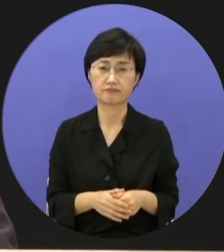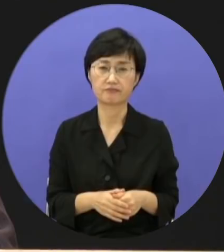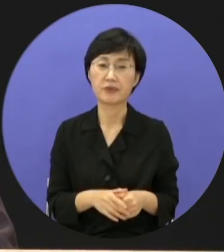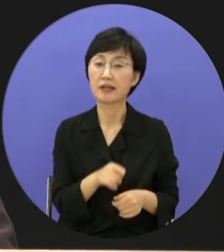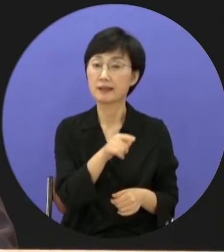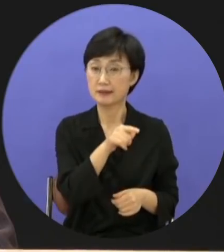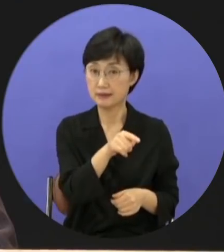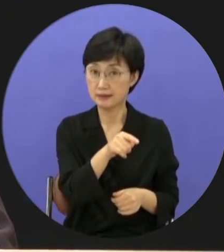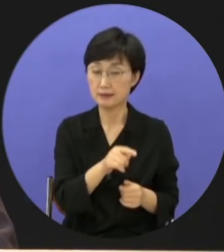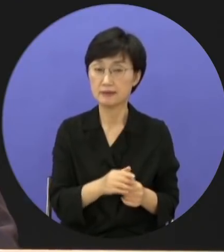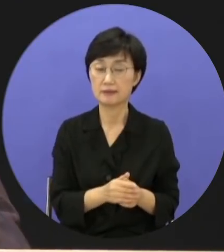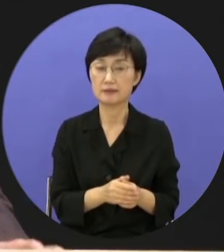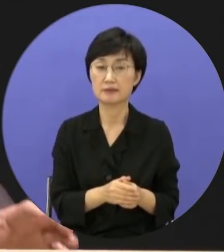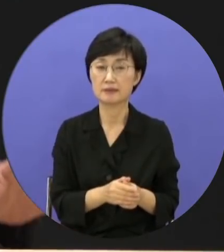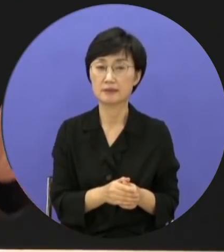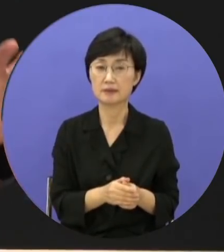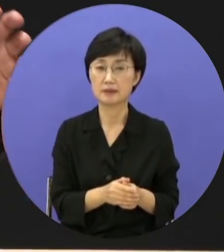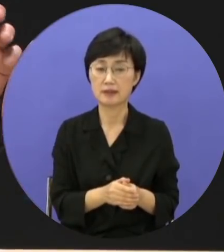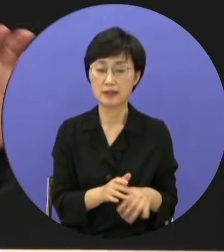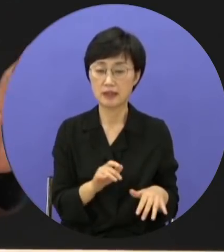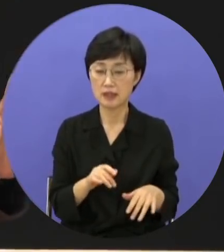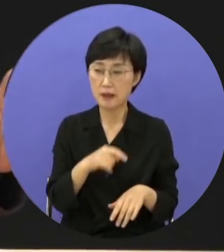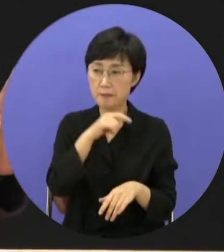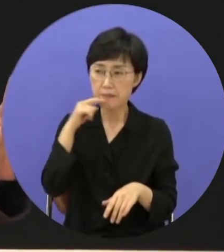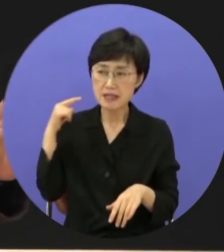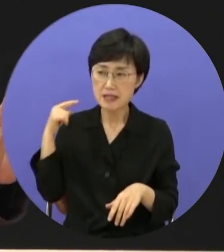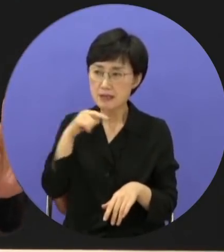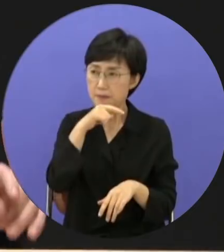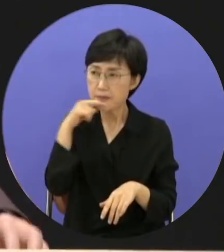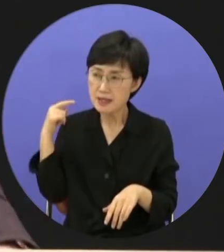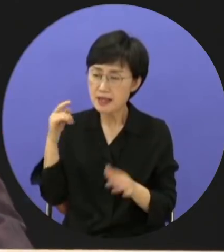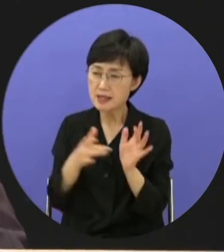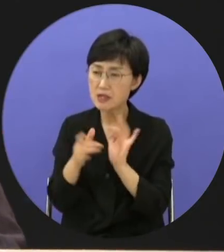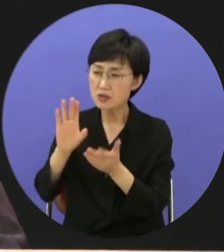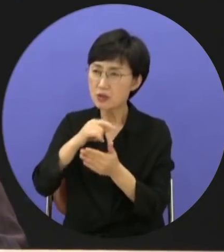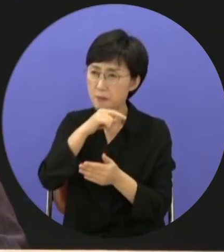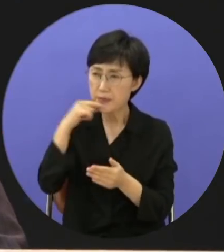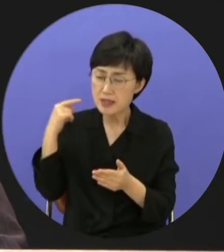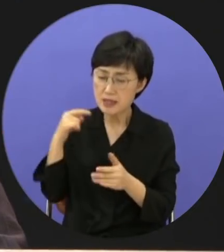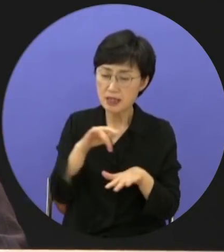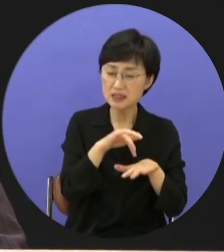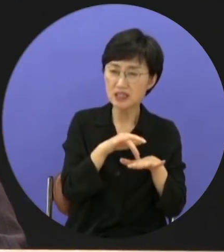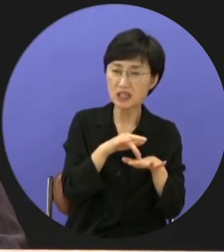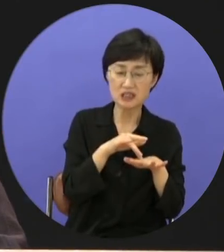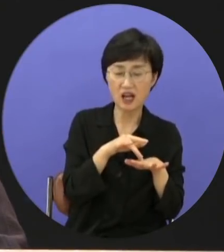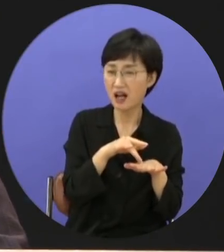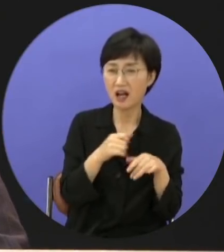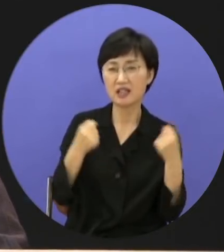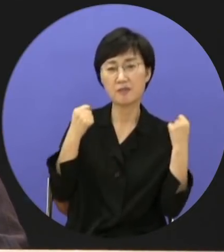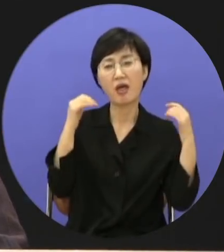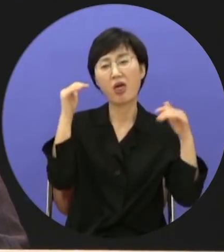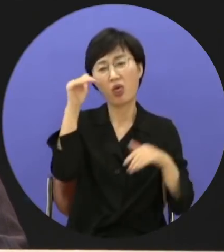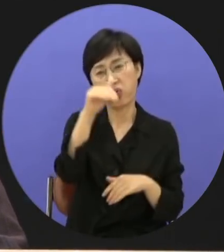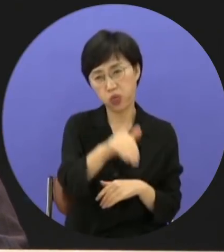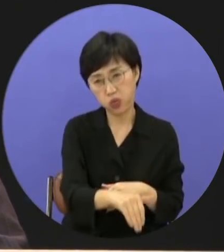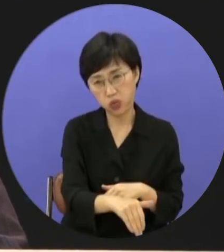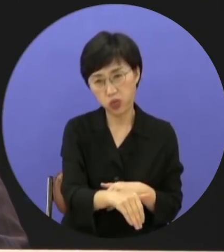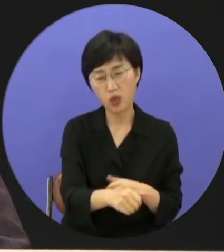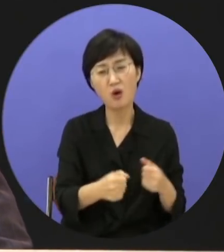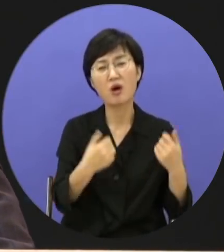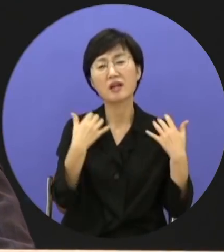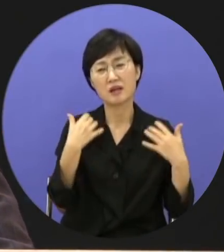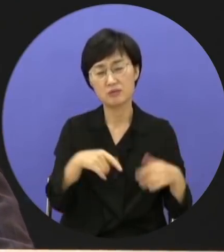벌써 흑암 세력은 무너지기 시작한 겁니다. And already at that time, the forces of darkness began to subside. 여러분 이거 알고